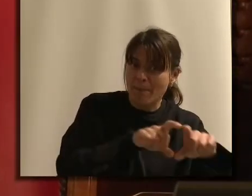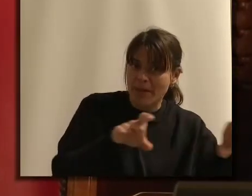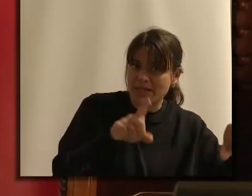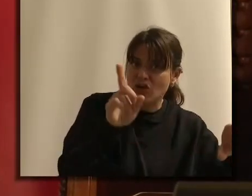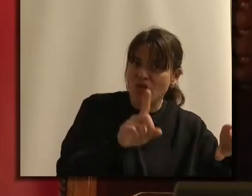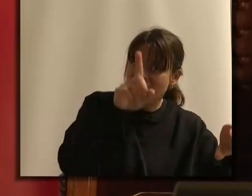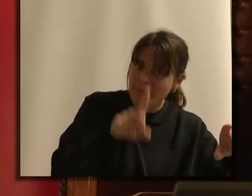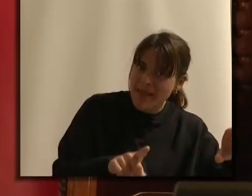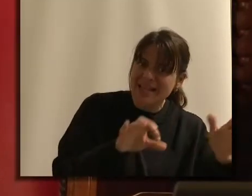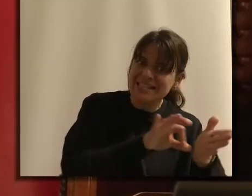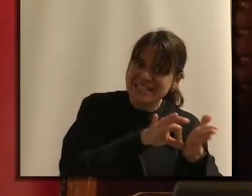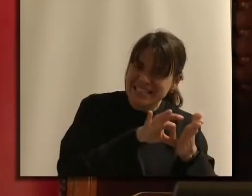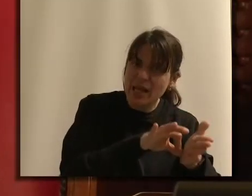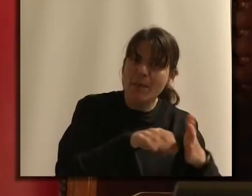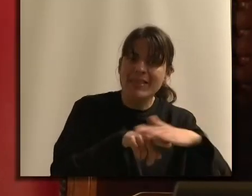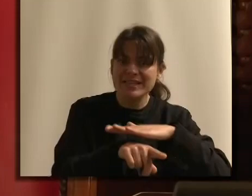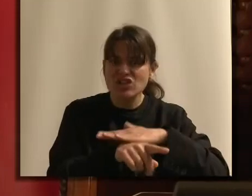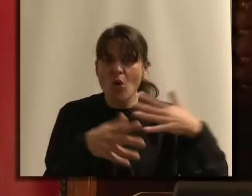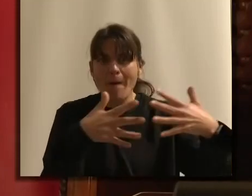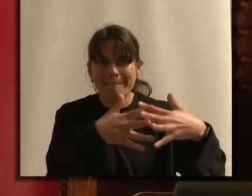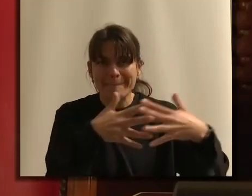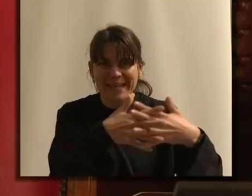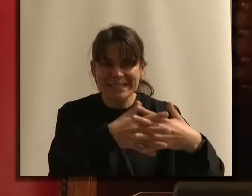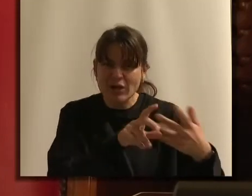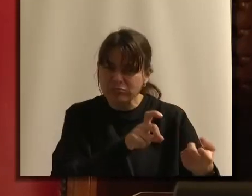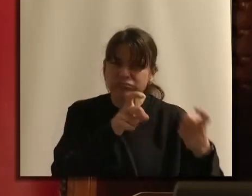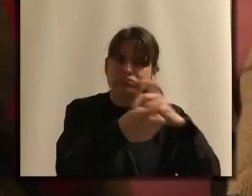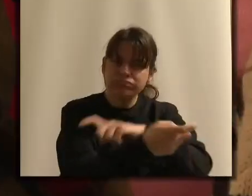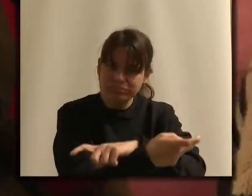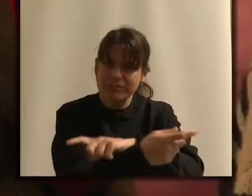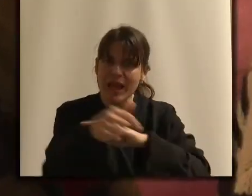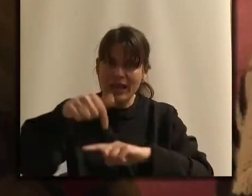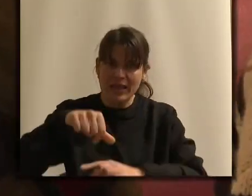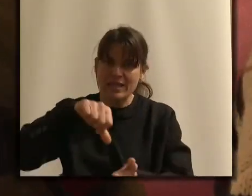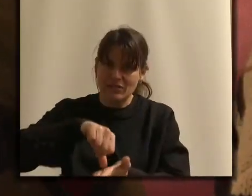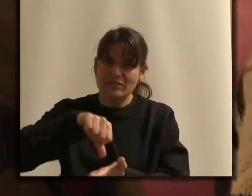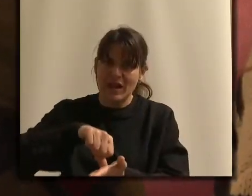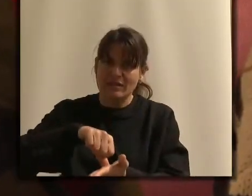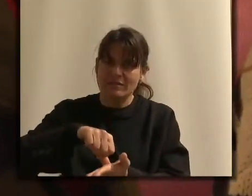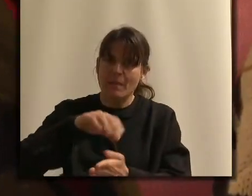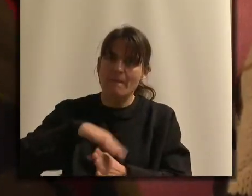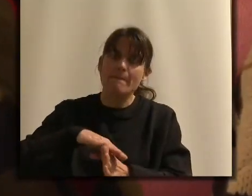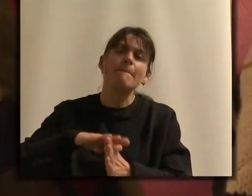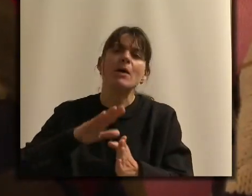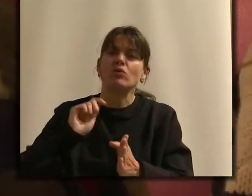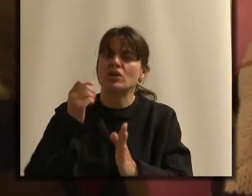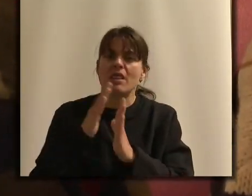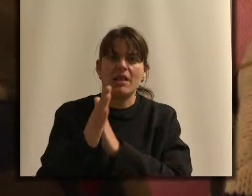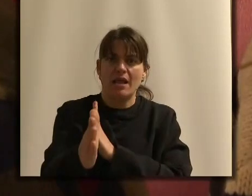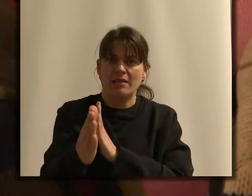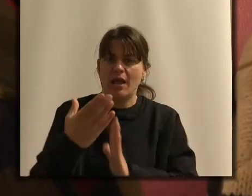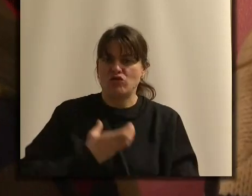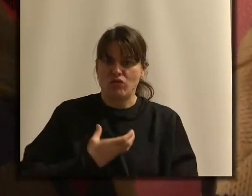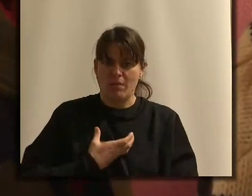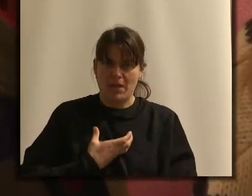canviant el sistema de gestió mixta d'uns serveis municipals d'aquesta ciutat per un sistema de gestió directa des del propi Ajuntament. La